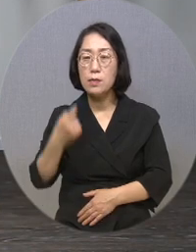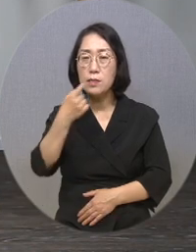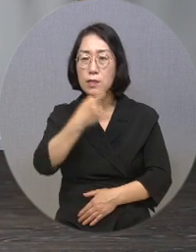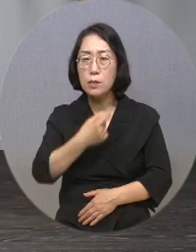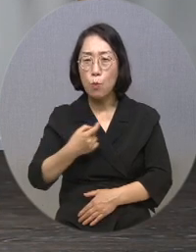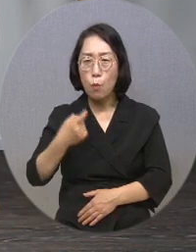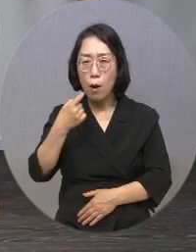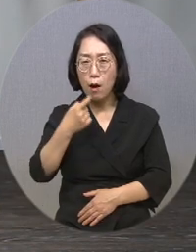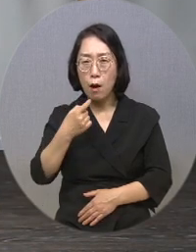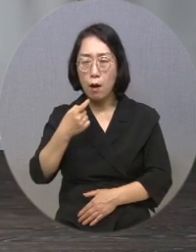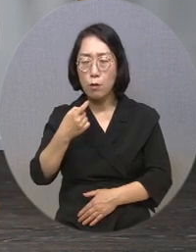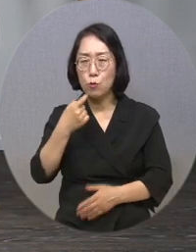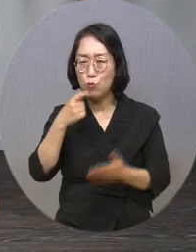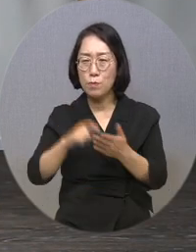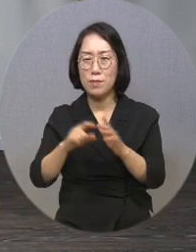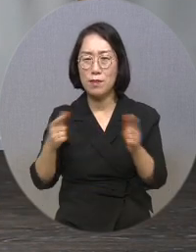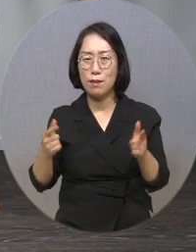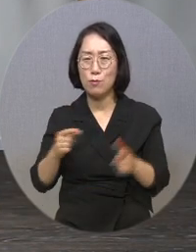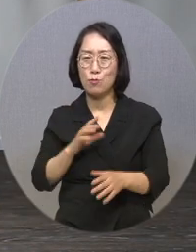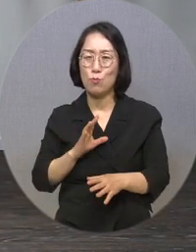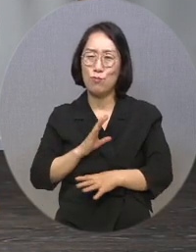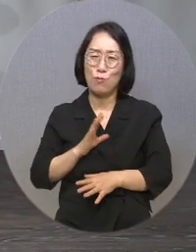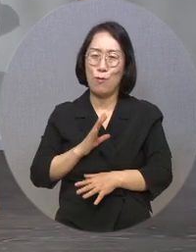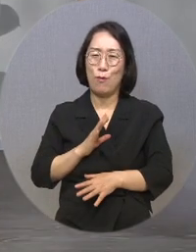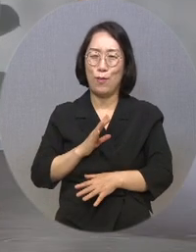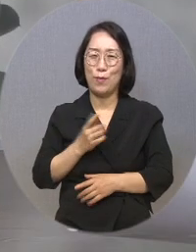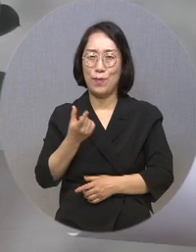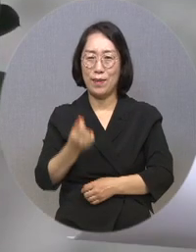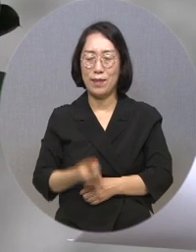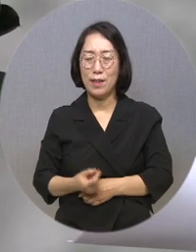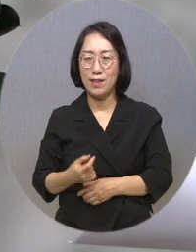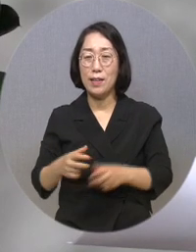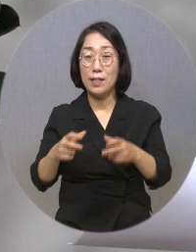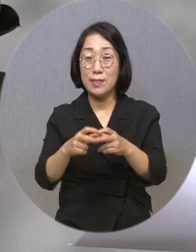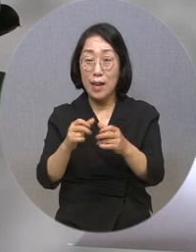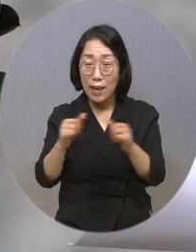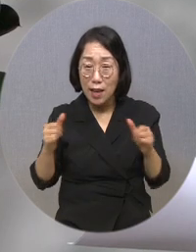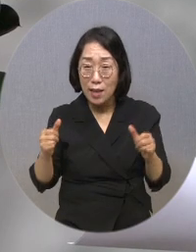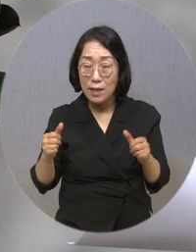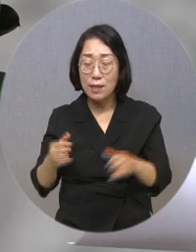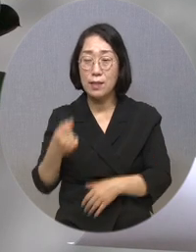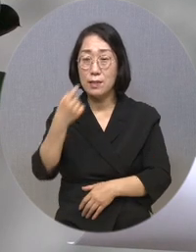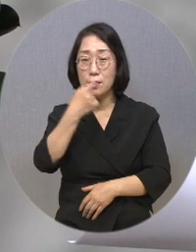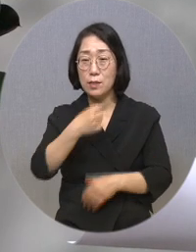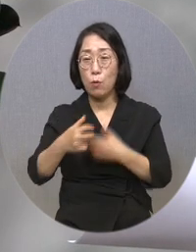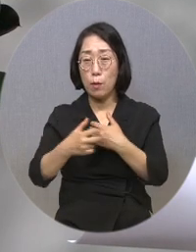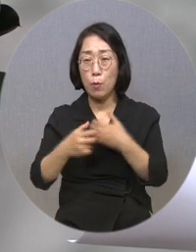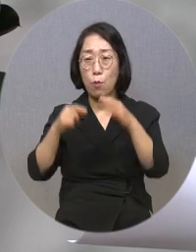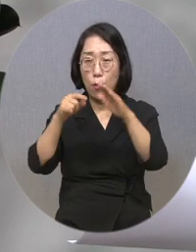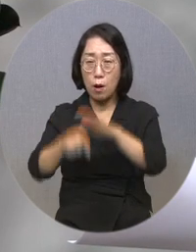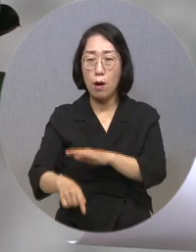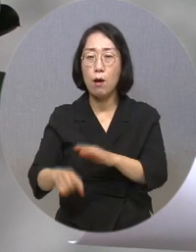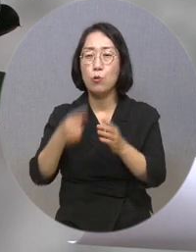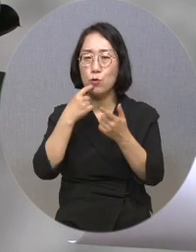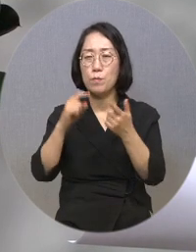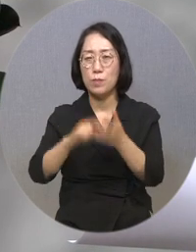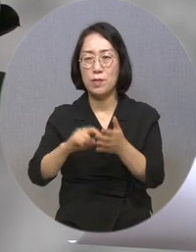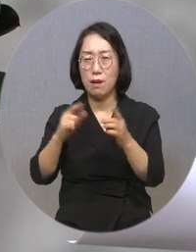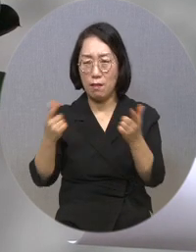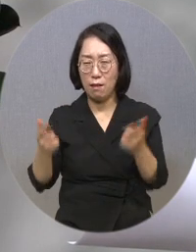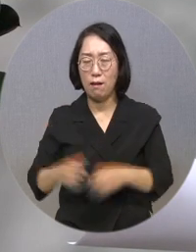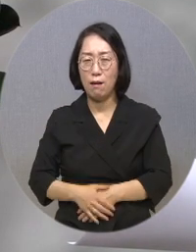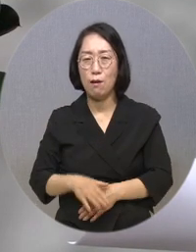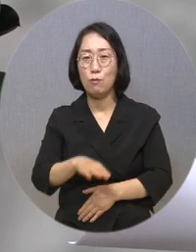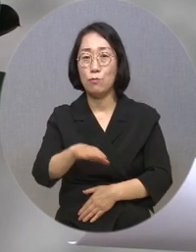두렵습니다 일반인들도 저도 무서워 솔직히 네. 근데 장애인들은 더 심합니다. 그런데 실질적으로 저희는